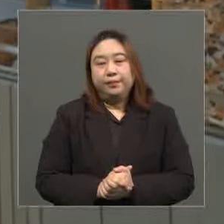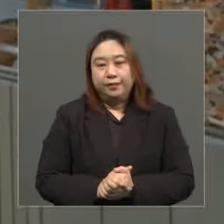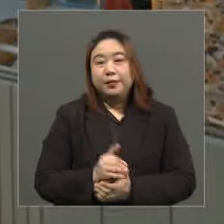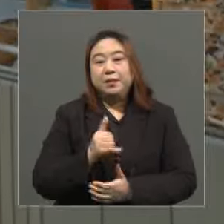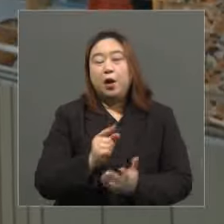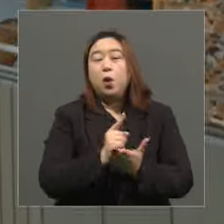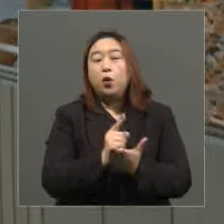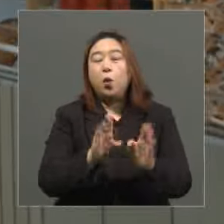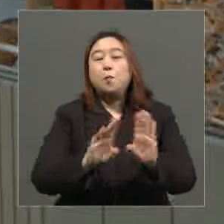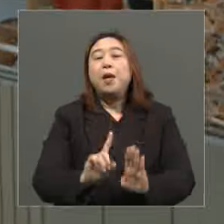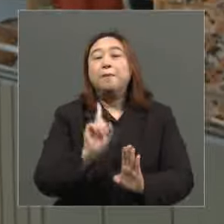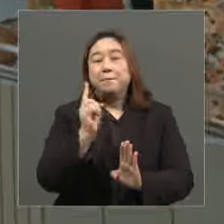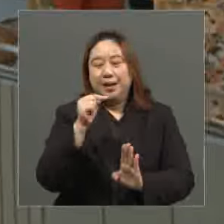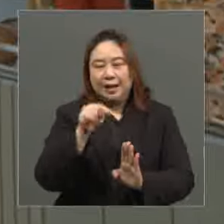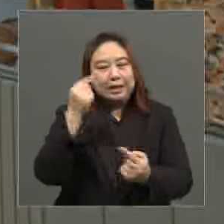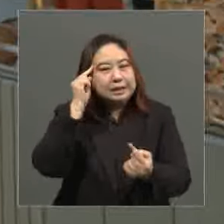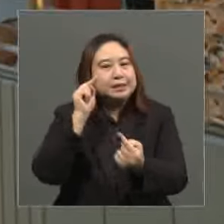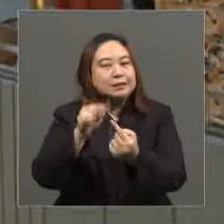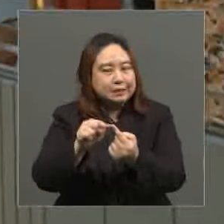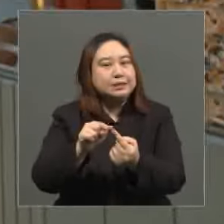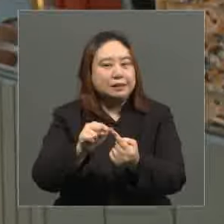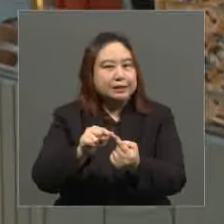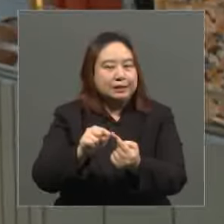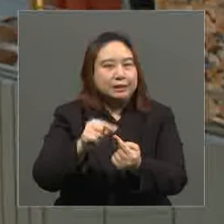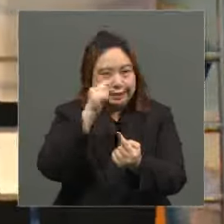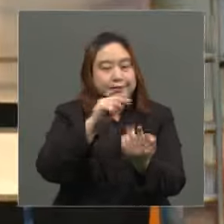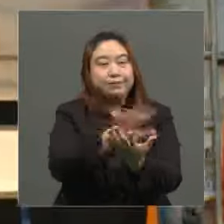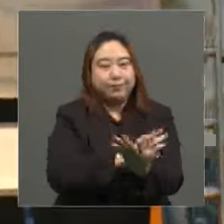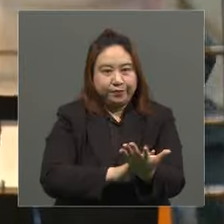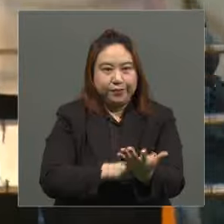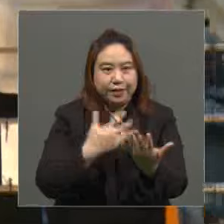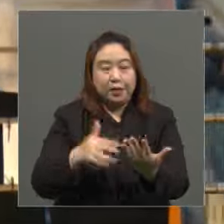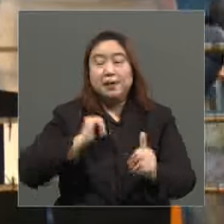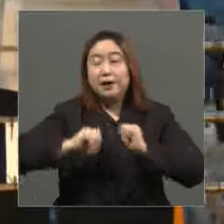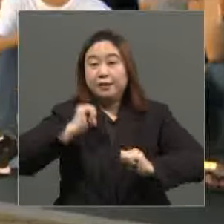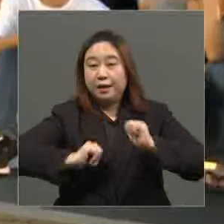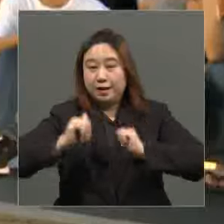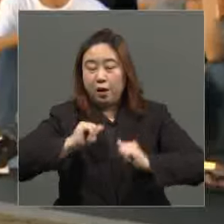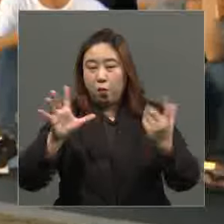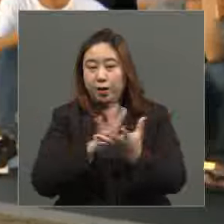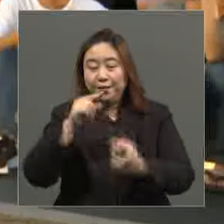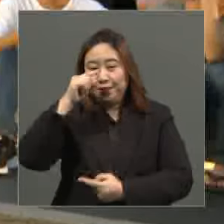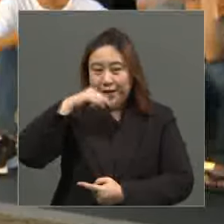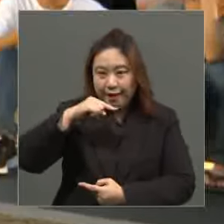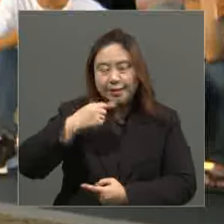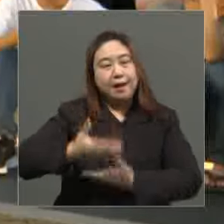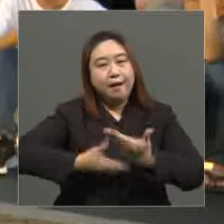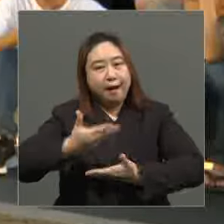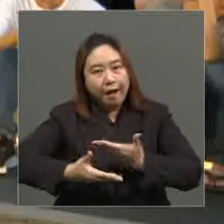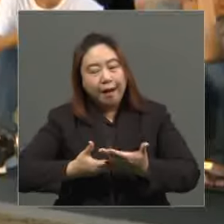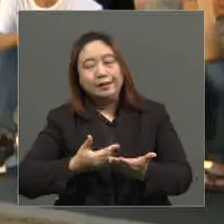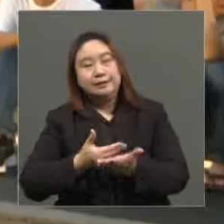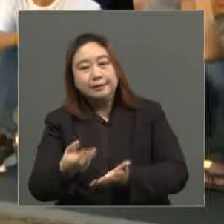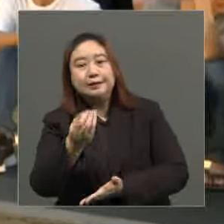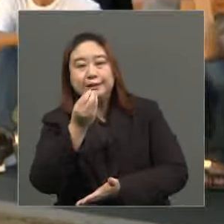ถีใหม่ที่ใส่ใจความยั่งยืนภายในงานค่ะยังมีการแสดงวัฒนธรรมไทยตลาดชมชิมช็อปสินค้าไท